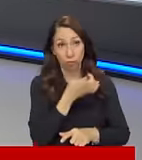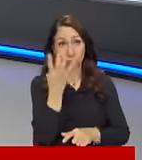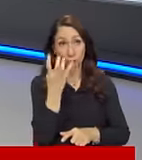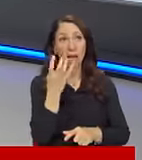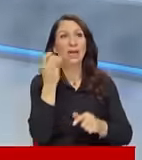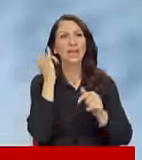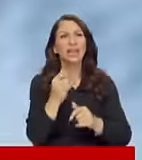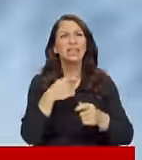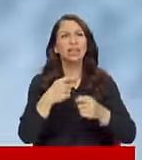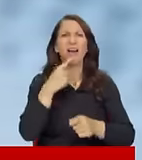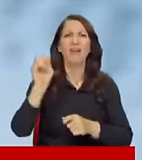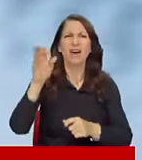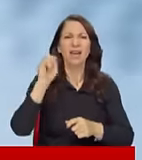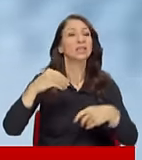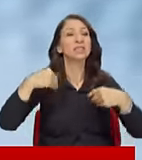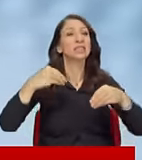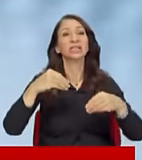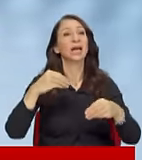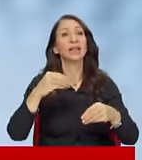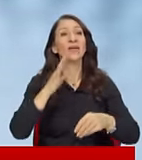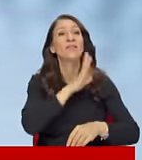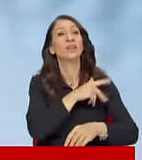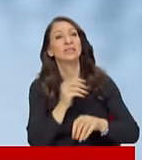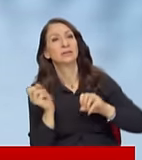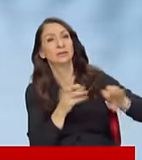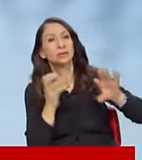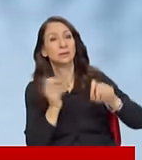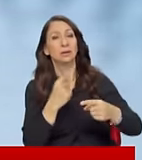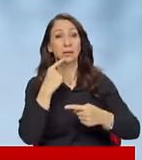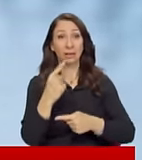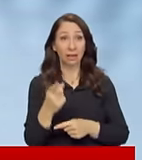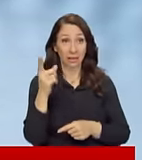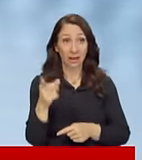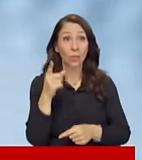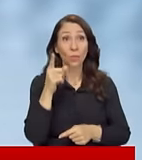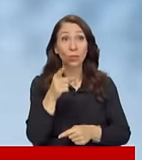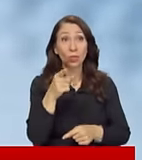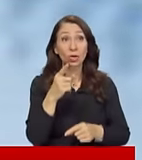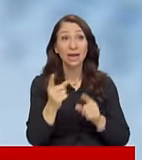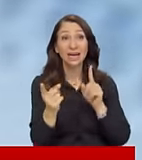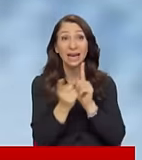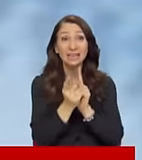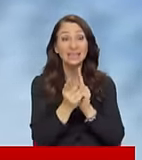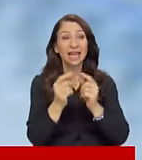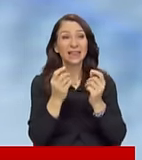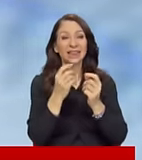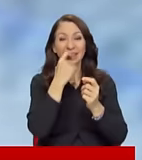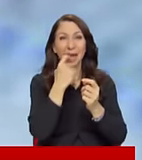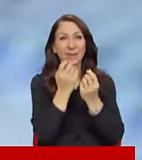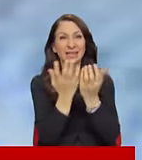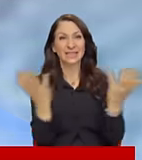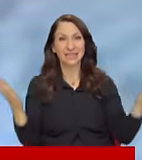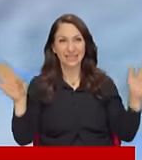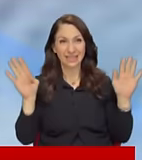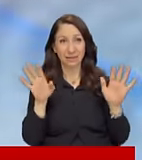tepki artınca satılan ürünlerin aslında Filistin'e gittiği iddiası ortaya atıldı. Bunun karşısında dikenli tel de mi Filistin'e